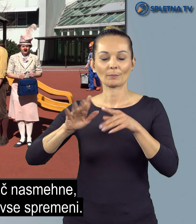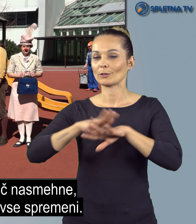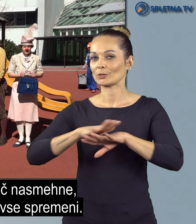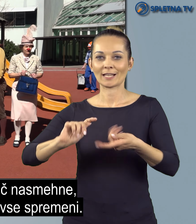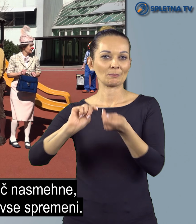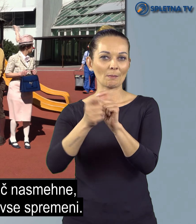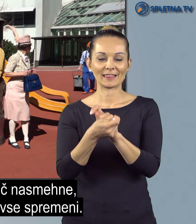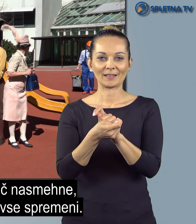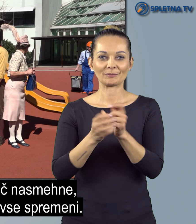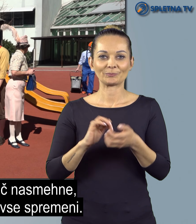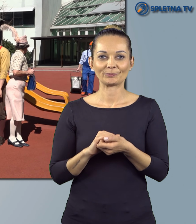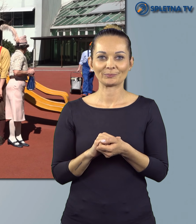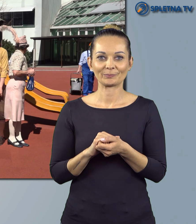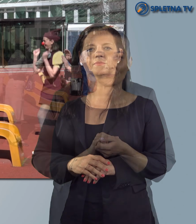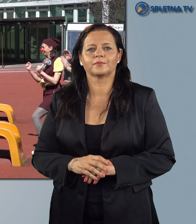spremeni.